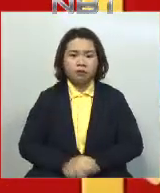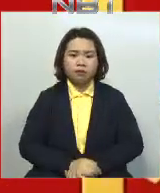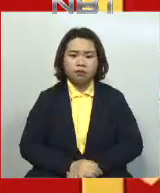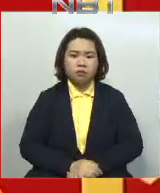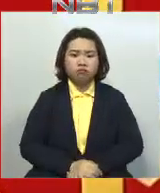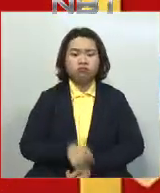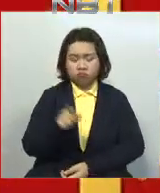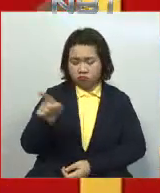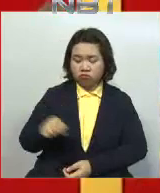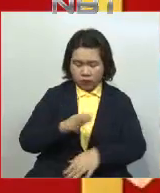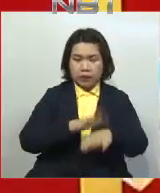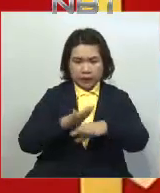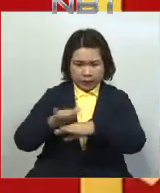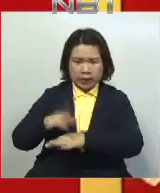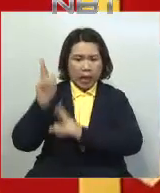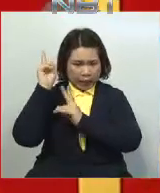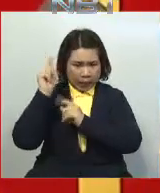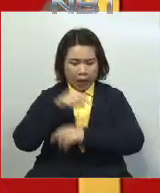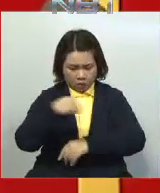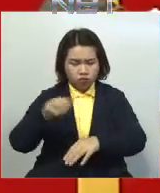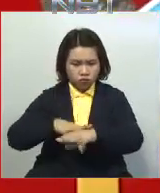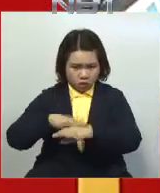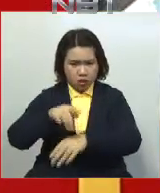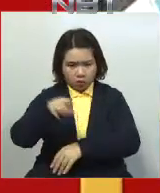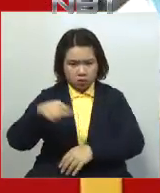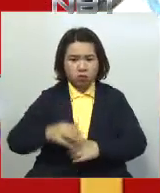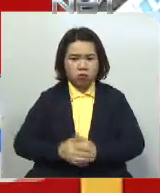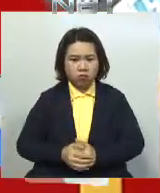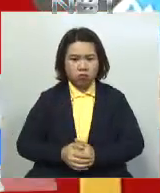ก็ต้องเตือนไปสื่อมวลชนต้องเตือน